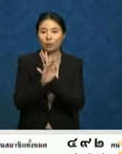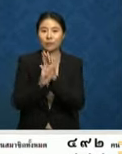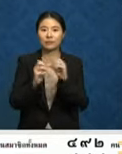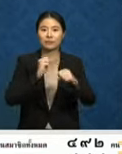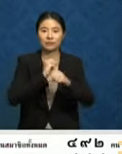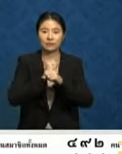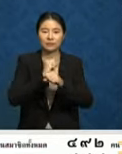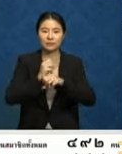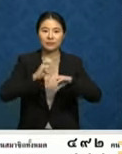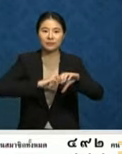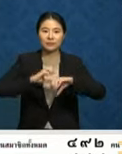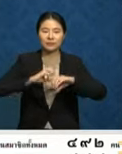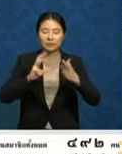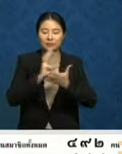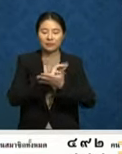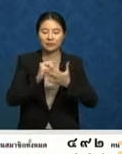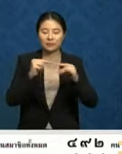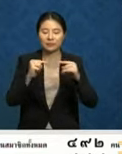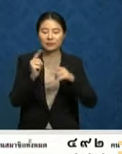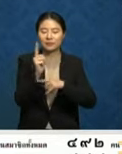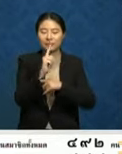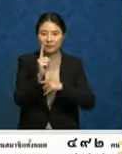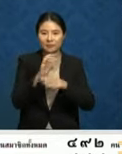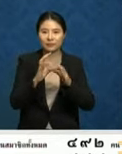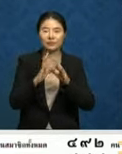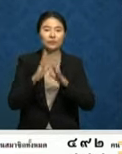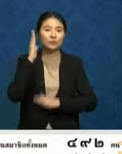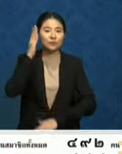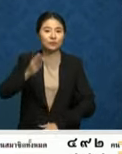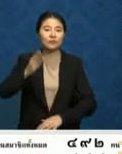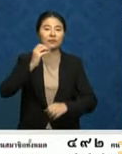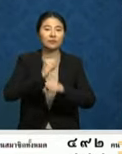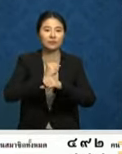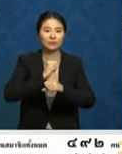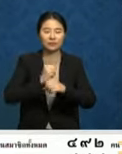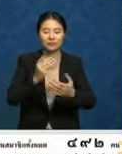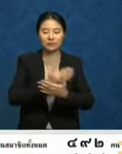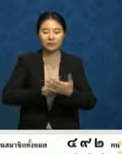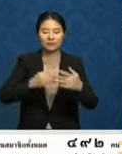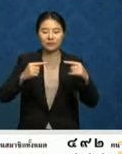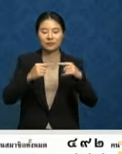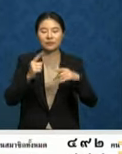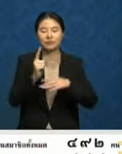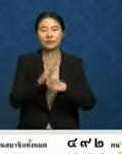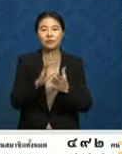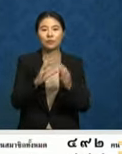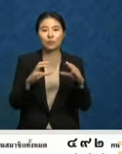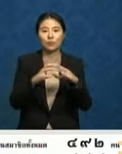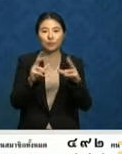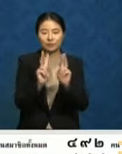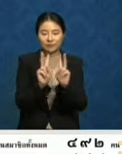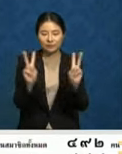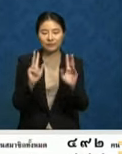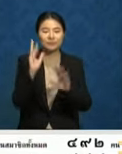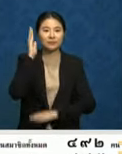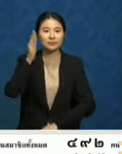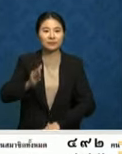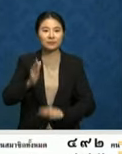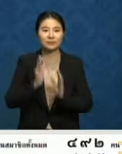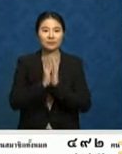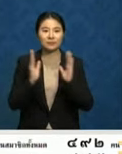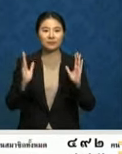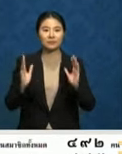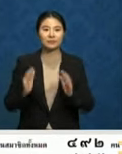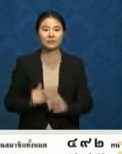บริหารงานของมหาวิทยาลัยและนำไปสู่การพิจารณในชั้นคณะกรรมาธิการต่อไปกราบขอบพระ